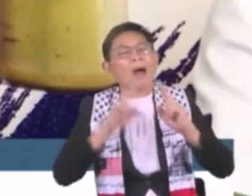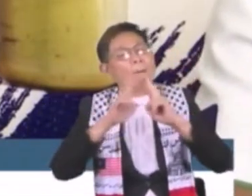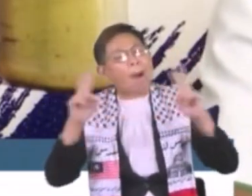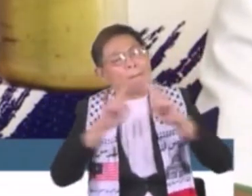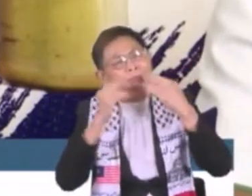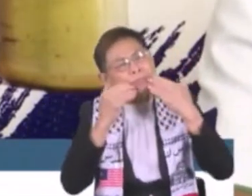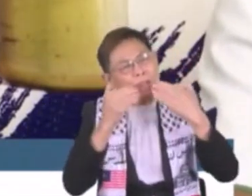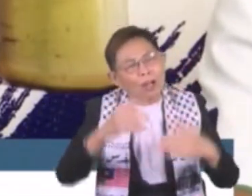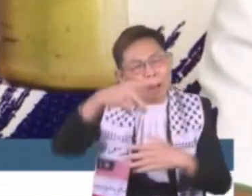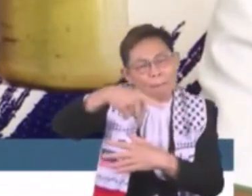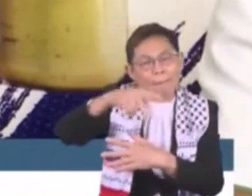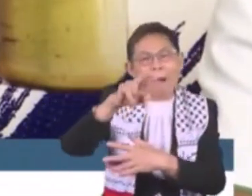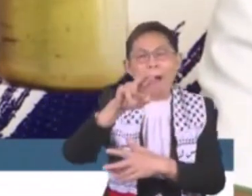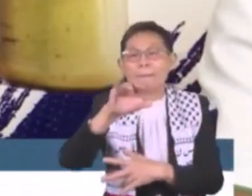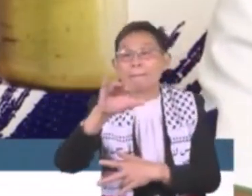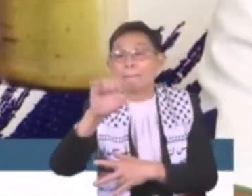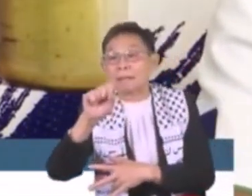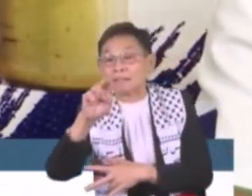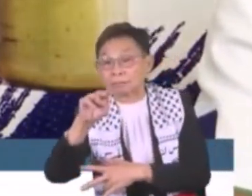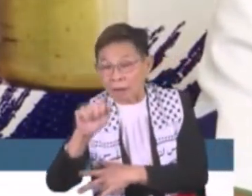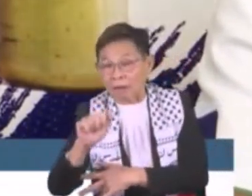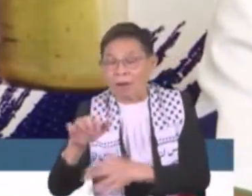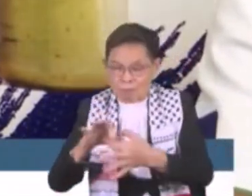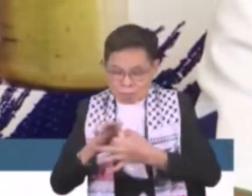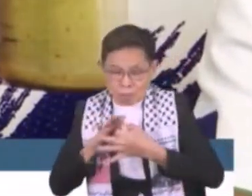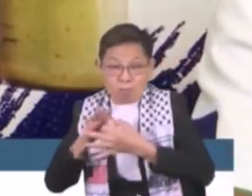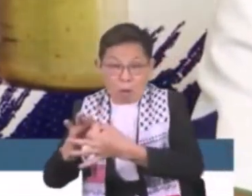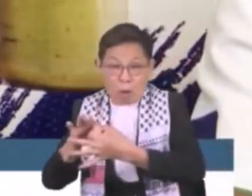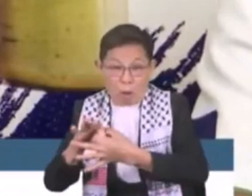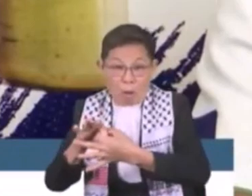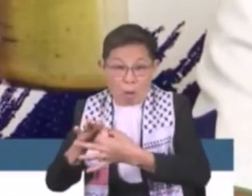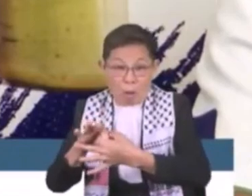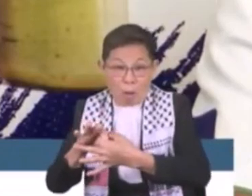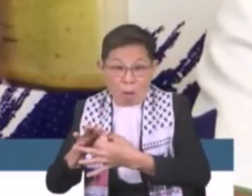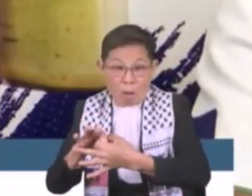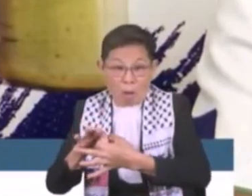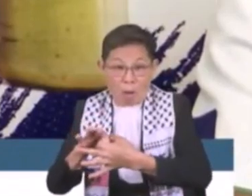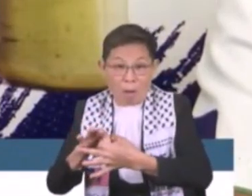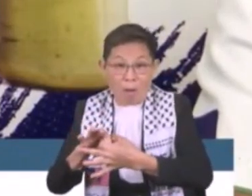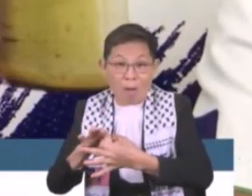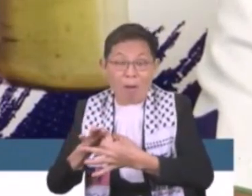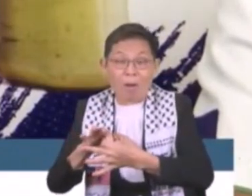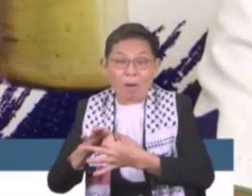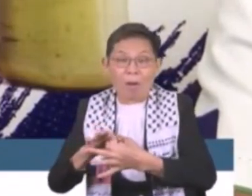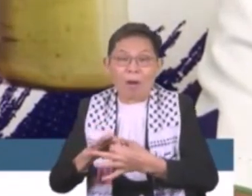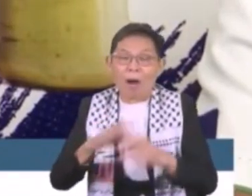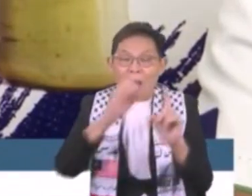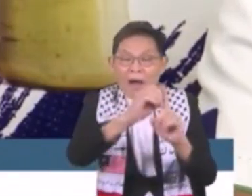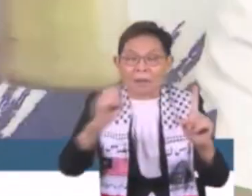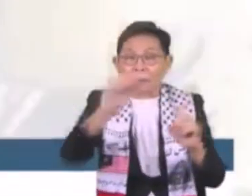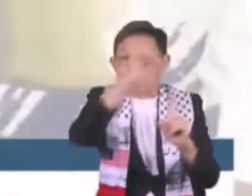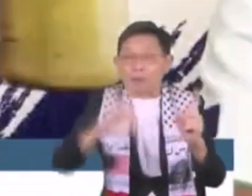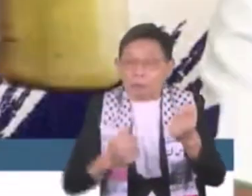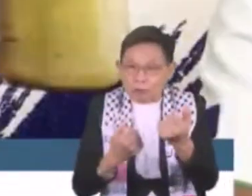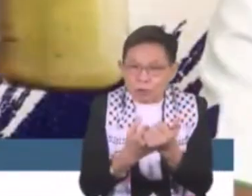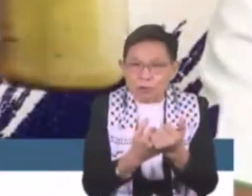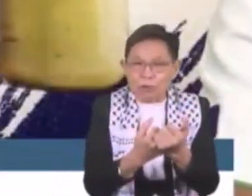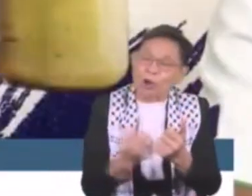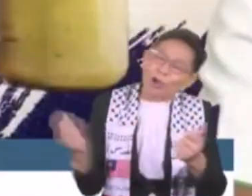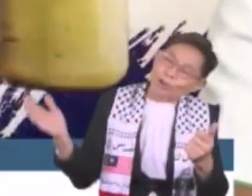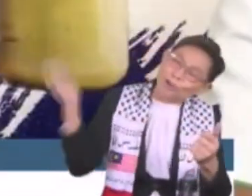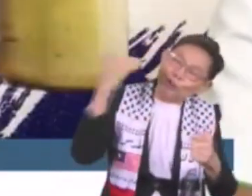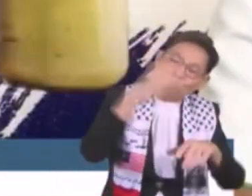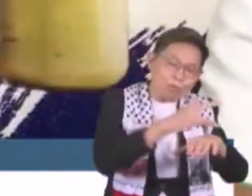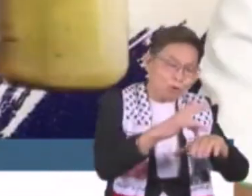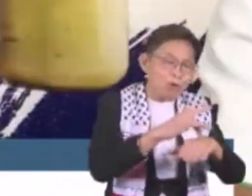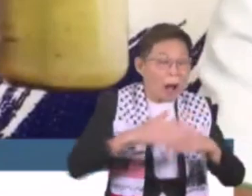ya kepada Presma yang memberikan kerjasama yang sepenuhnya di dalam menyokong kempen Jom Kosong. Dan selepas ini kita